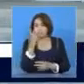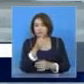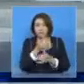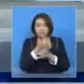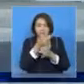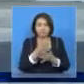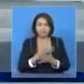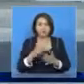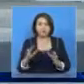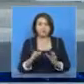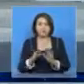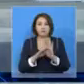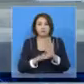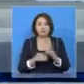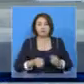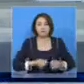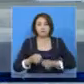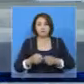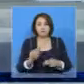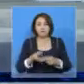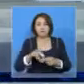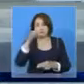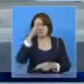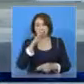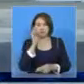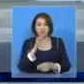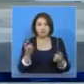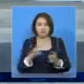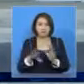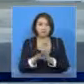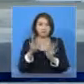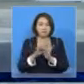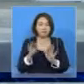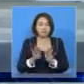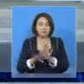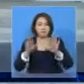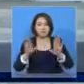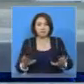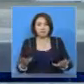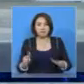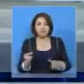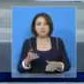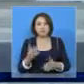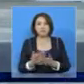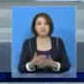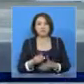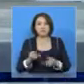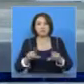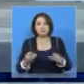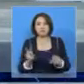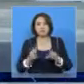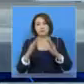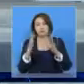о соблюдении правил дадут поэтому родителям необходимо выбирать своим детям и запасные маршруты следования школу домой также